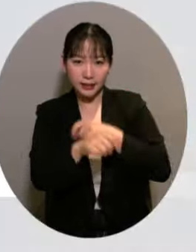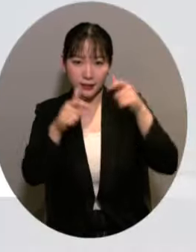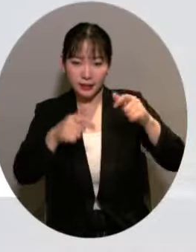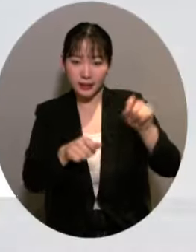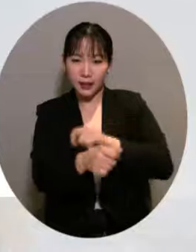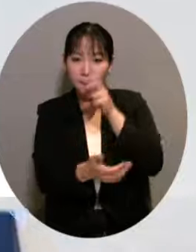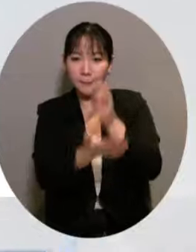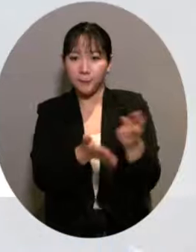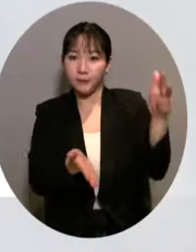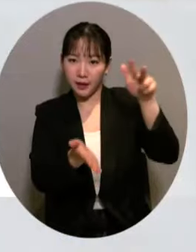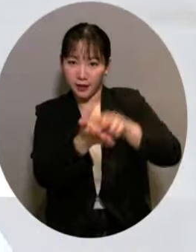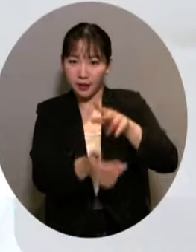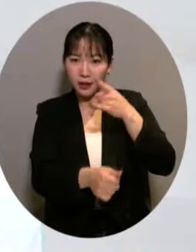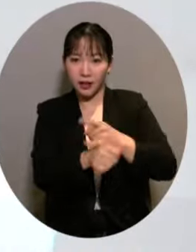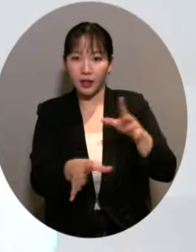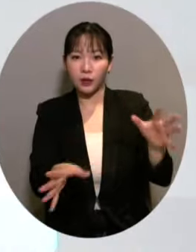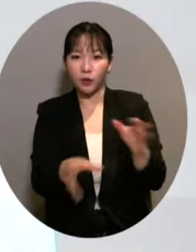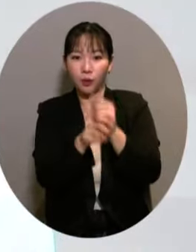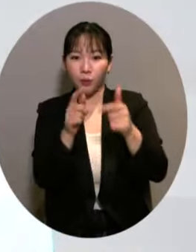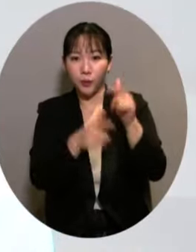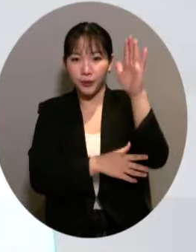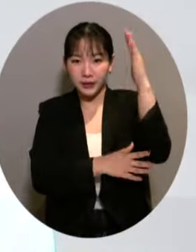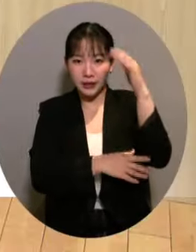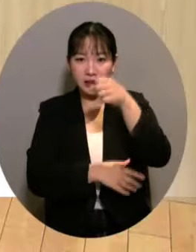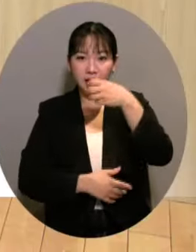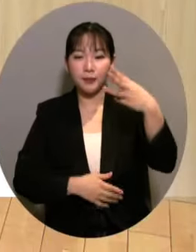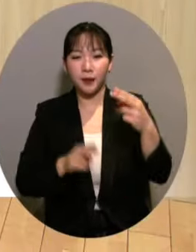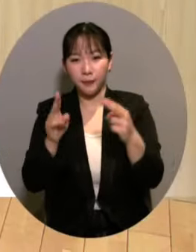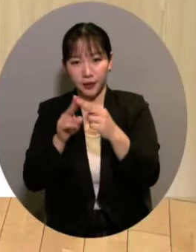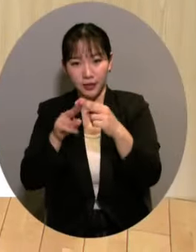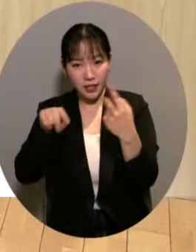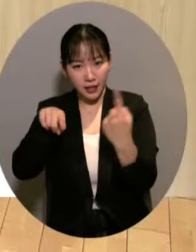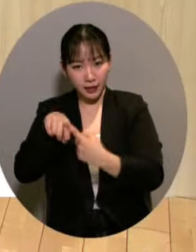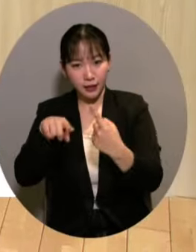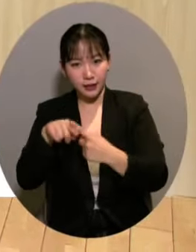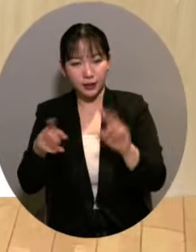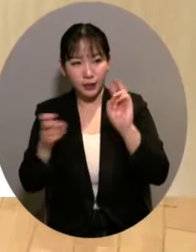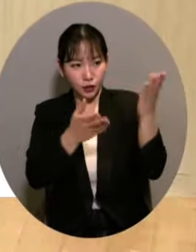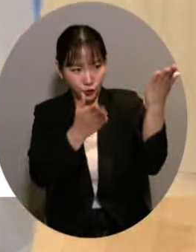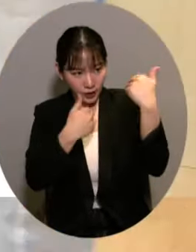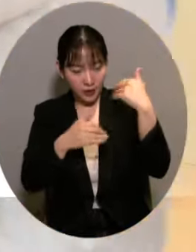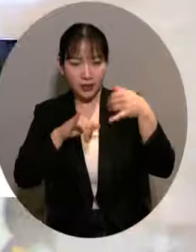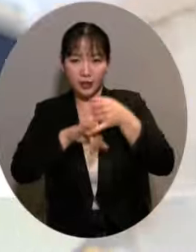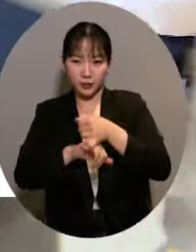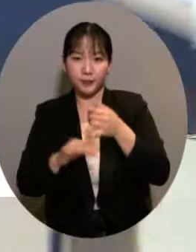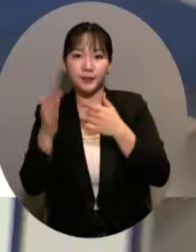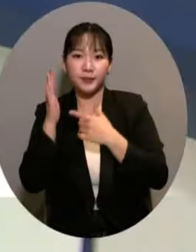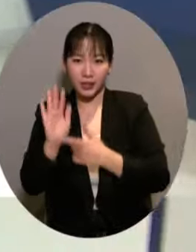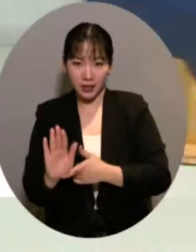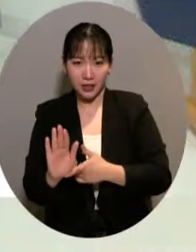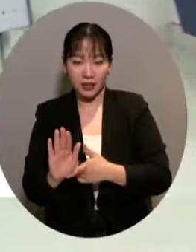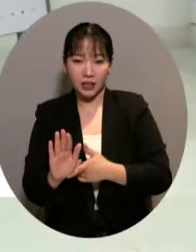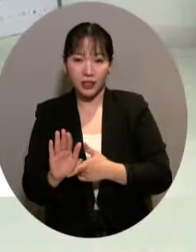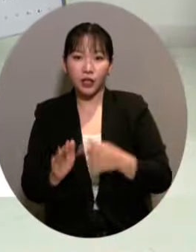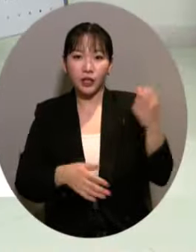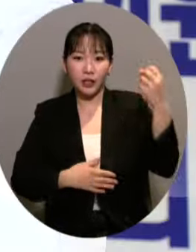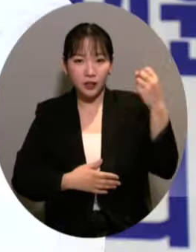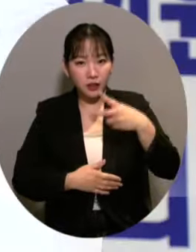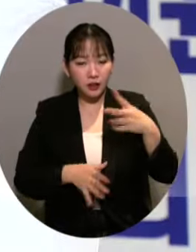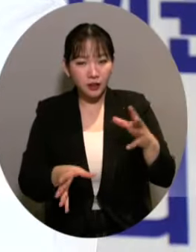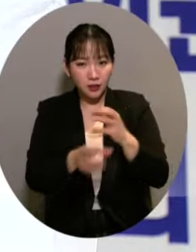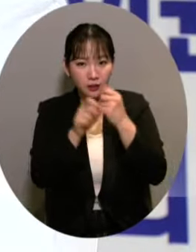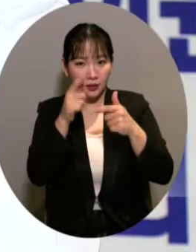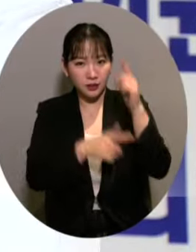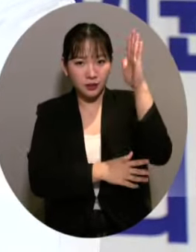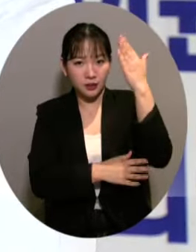특별법을 제정해 통합 목포시에 삼성 반도체와 같은 기업을 유치하겠다고 공약했습니다 이후보는 또 통합